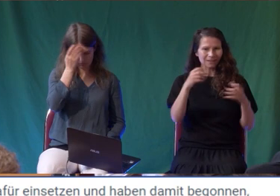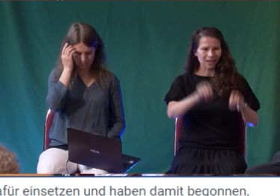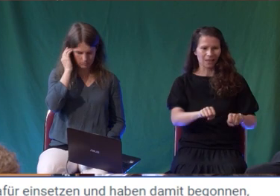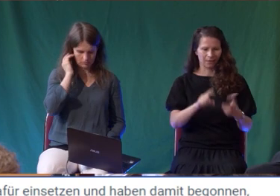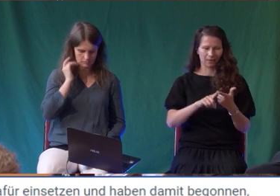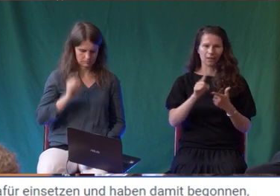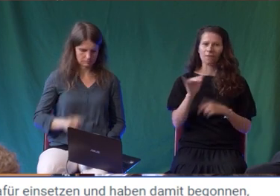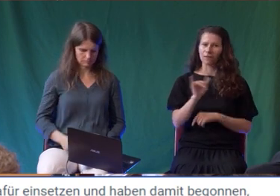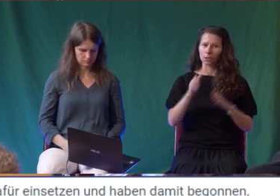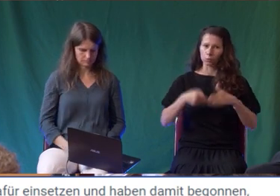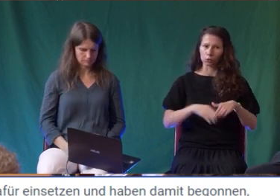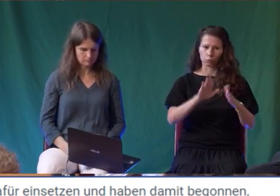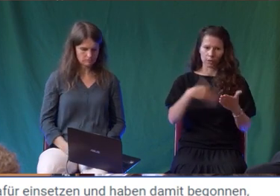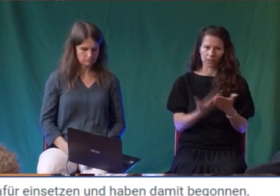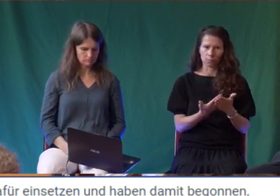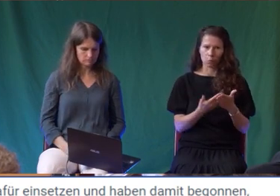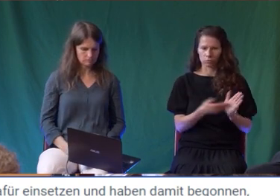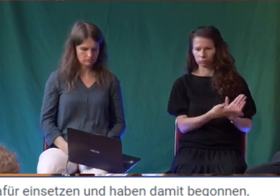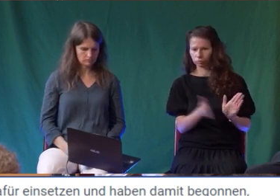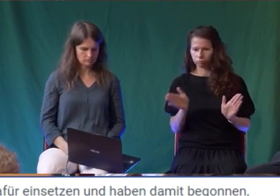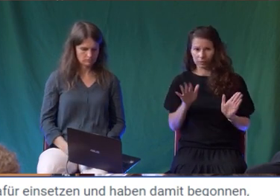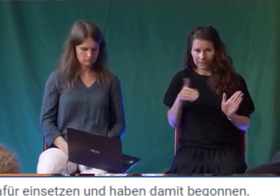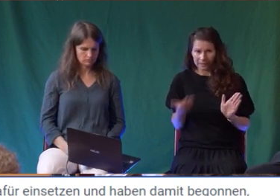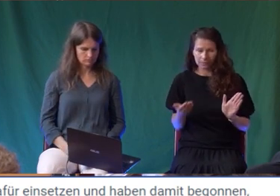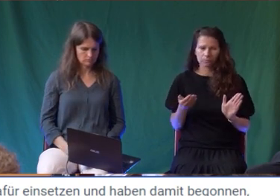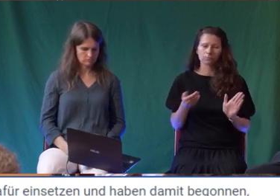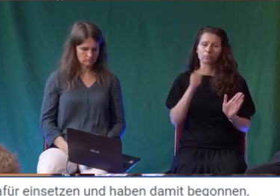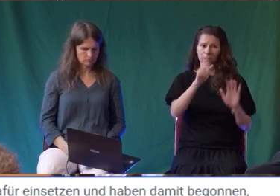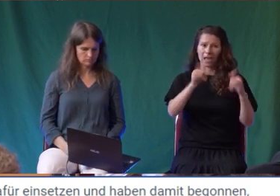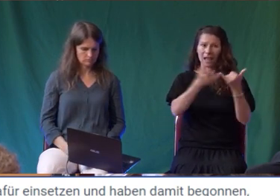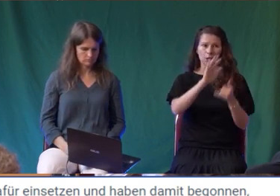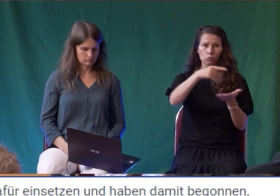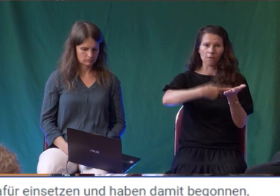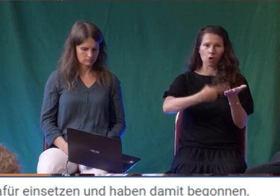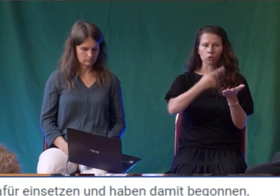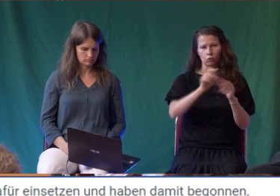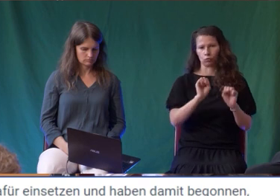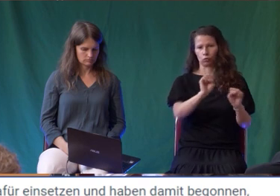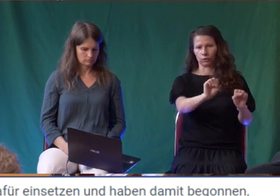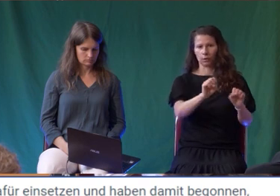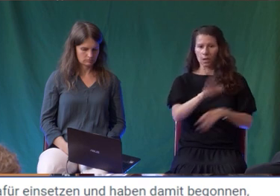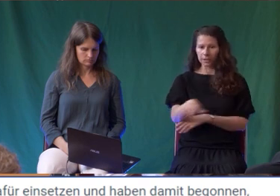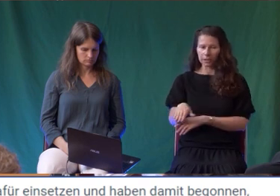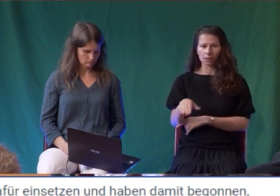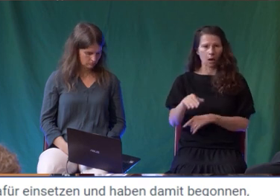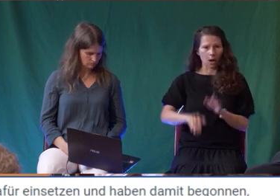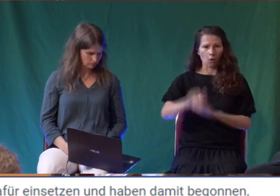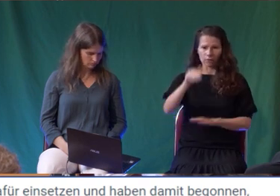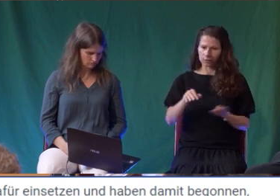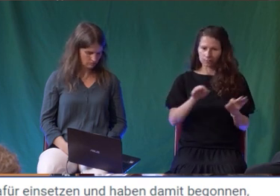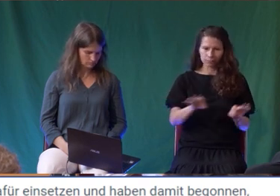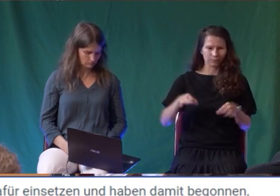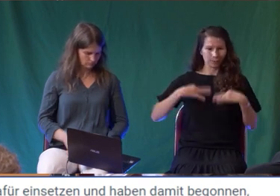Unterstützungsangebote zur Verfügung stehen um Eltern vor Überforderung zu schützen und den Kindern gesund ist Aufwachsen zu